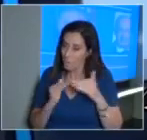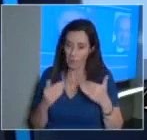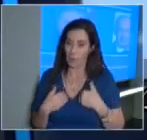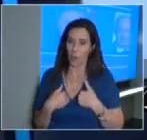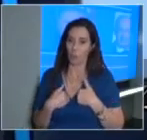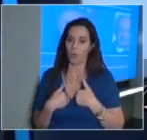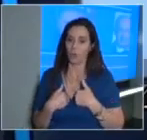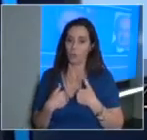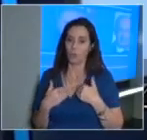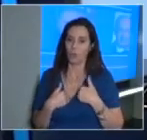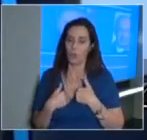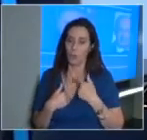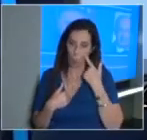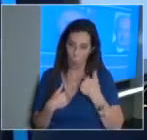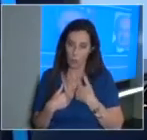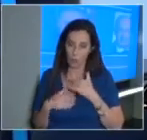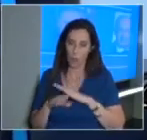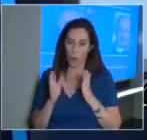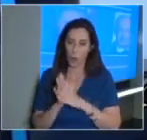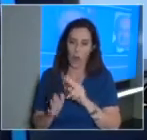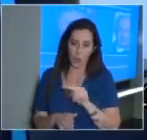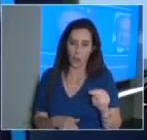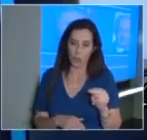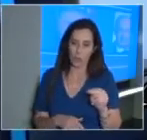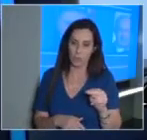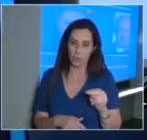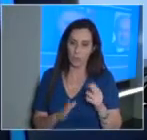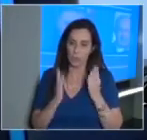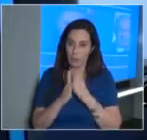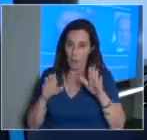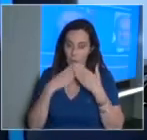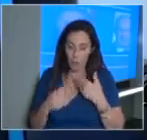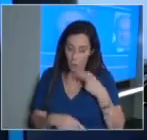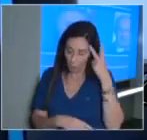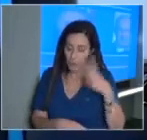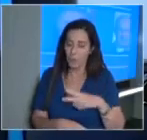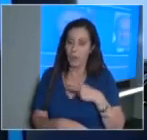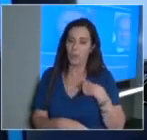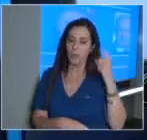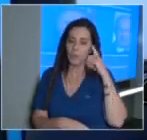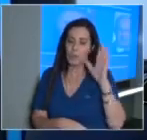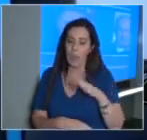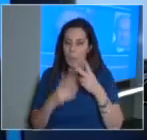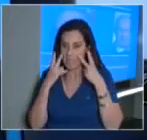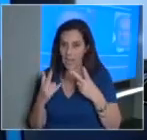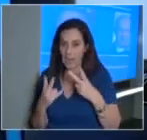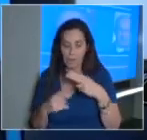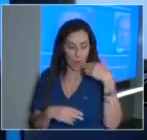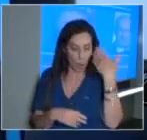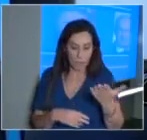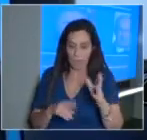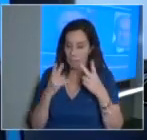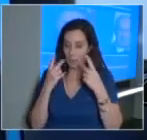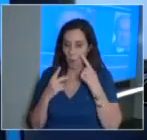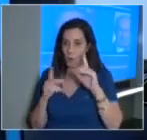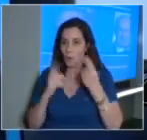לנו, שאנחנו, שמוצא חן בינינו, למשל, כל הנושא של תפילה בכותל? לא, אנחנו מבינים, אנחנו חושבים, גם מסתכלים החוצה, גם מסתכלים מה